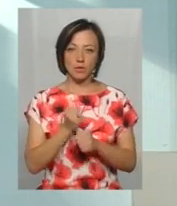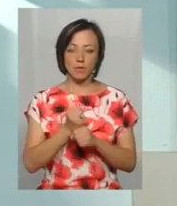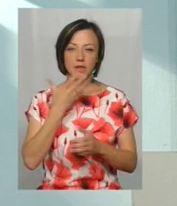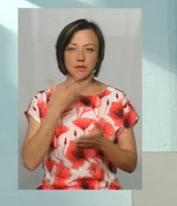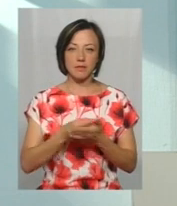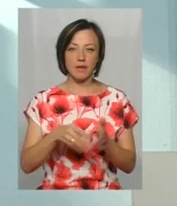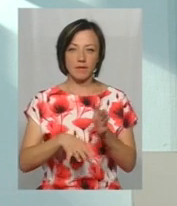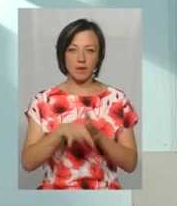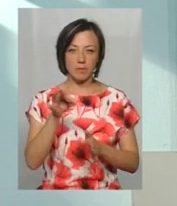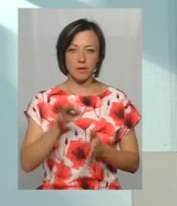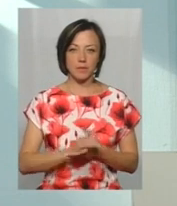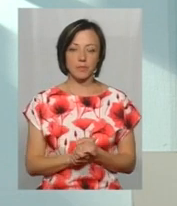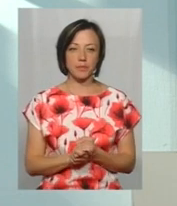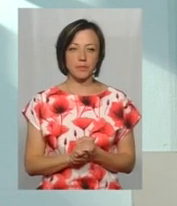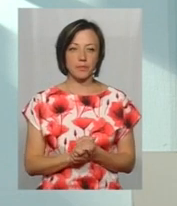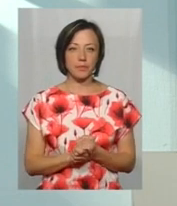вибір.